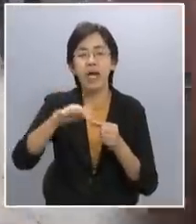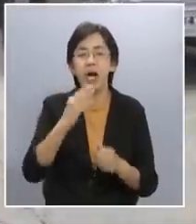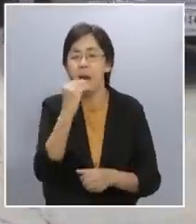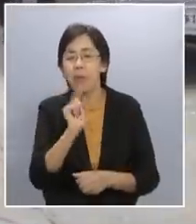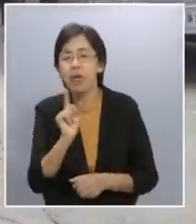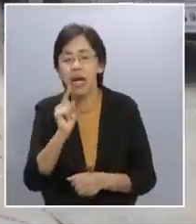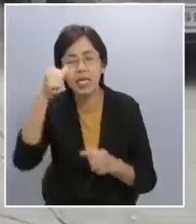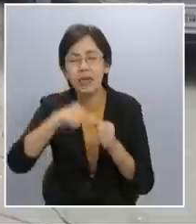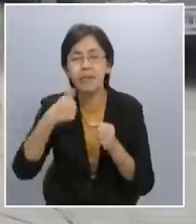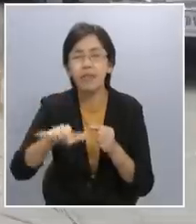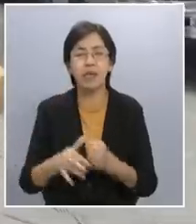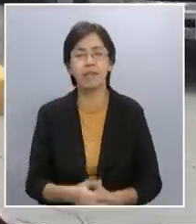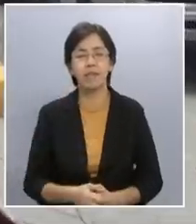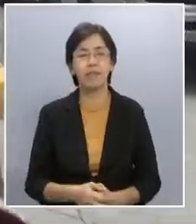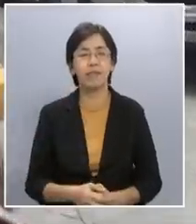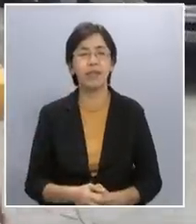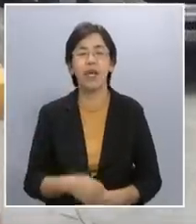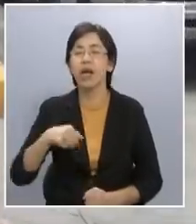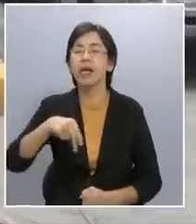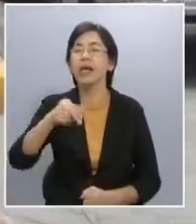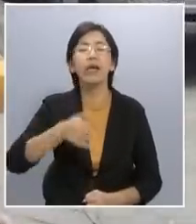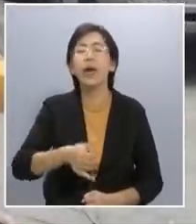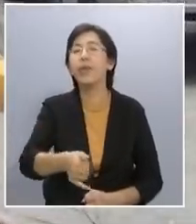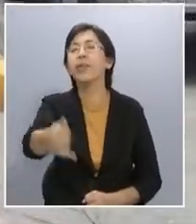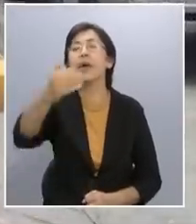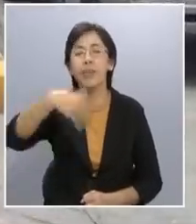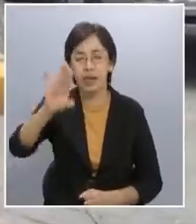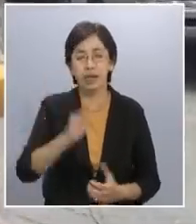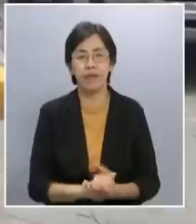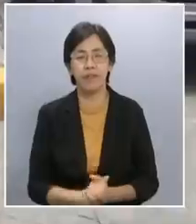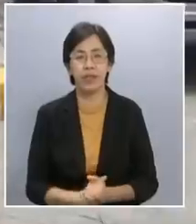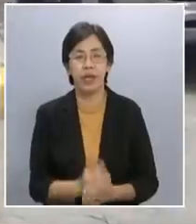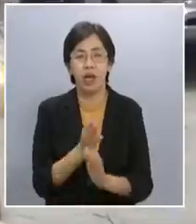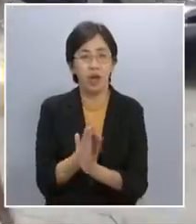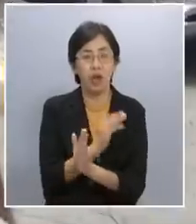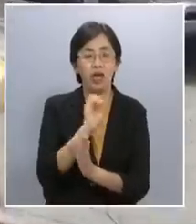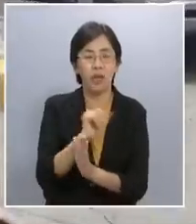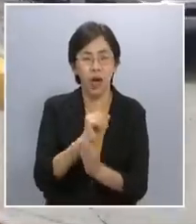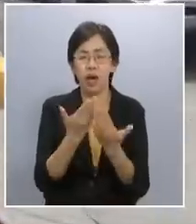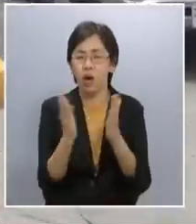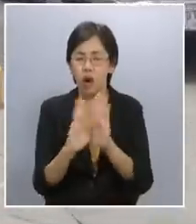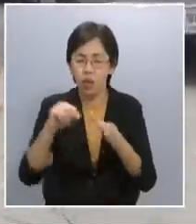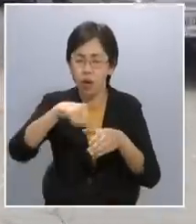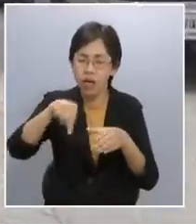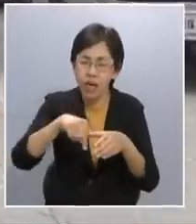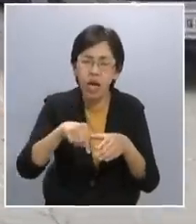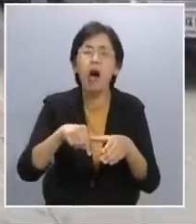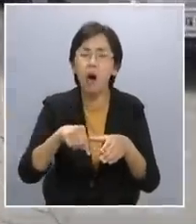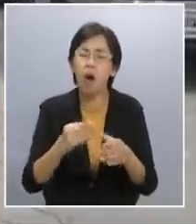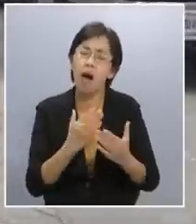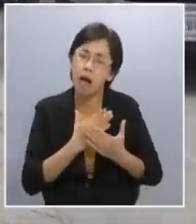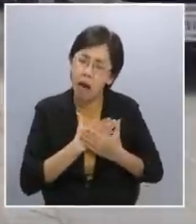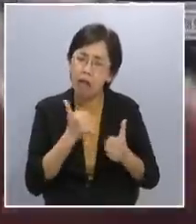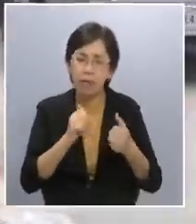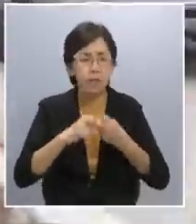ไปบ้างนะครับคุณผู้ชมครับแล้วก็เดินหนีออกไปนะฮะแต่ก่อนหน้านี้เนี่ยเธอก็ยืนยันนะครับว่าครอบครัวนี้รักกันดีครับไม่เคยมีปัญหา